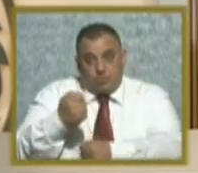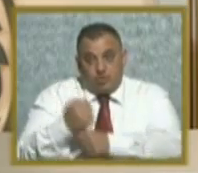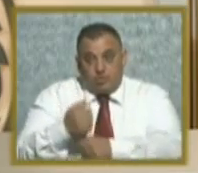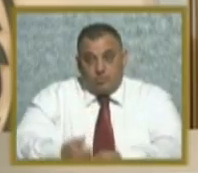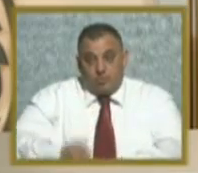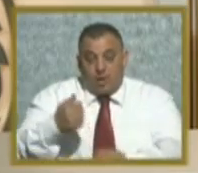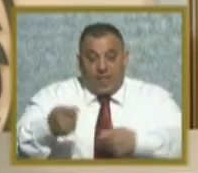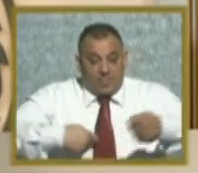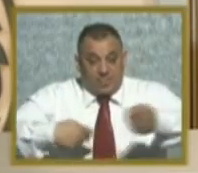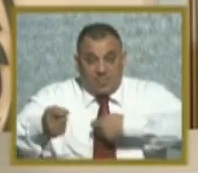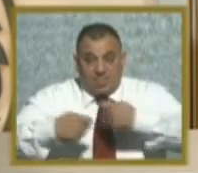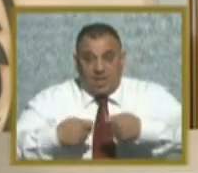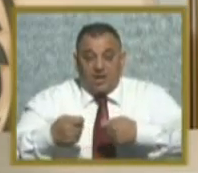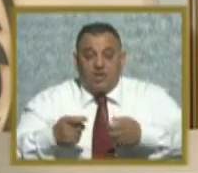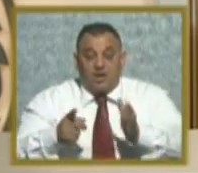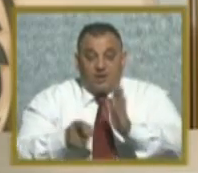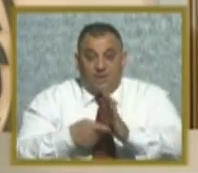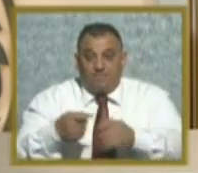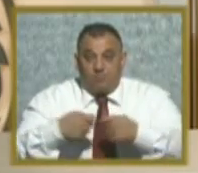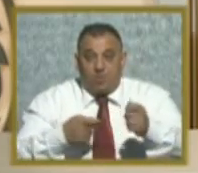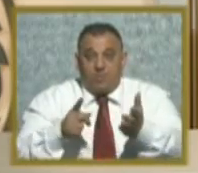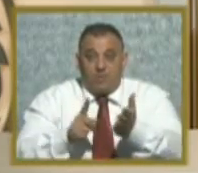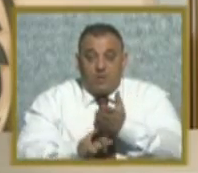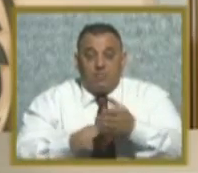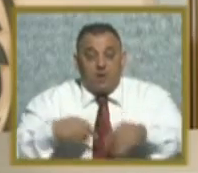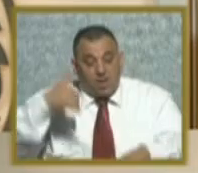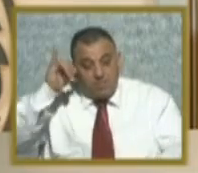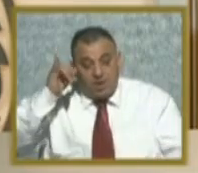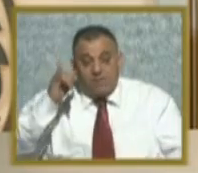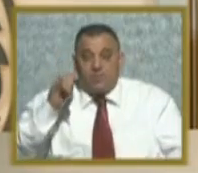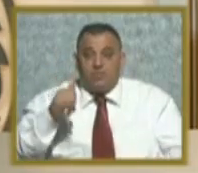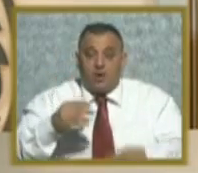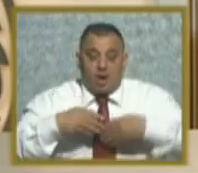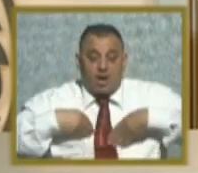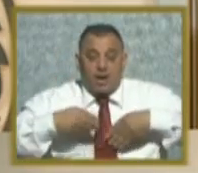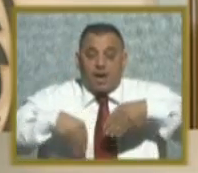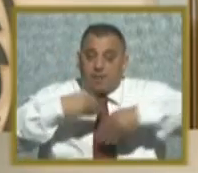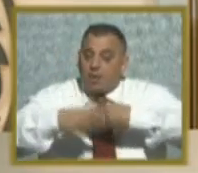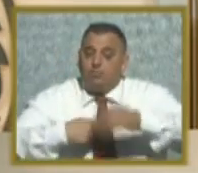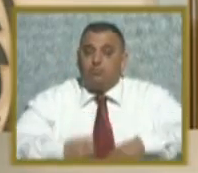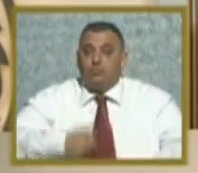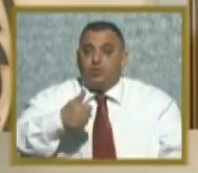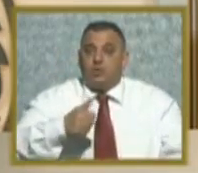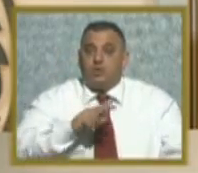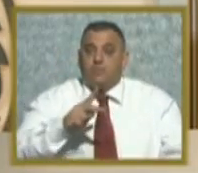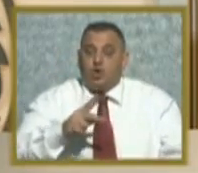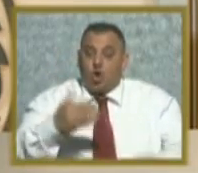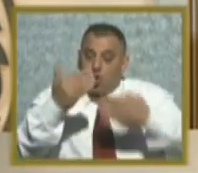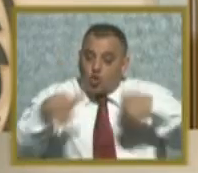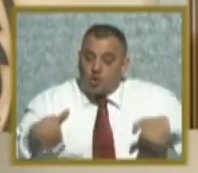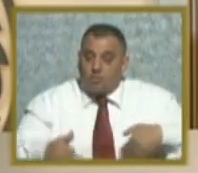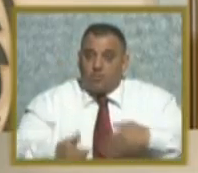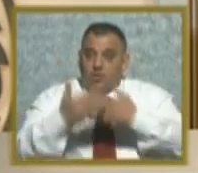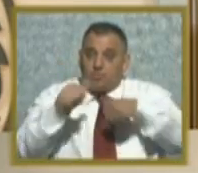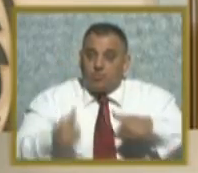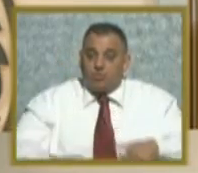شغلها لي تجارة في البهائم، في الزراعة، في القماش، في كذا، وبين وبينك بالنصف الربح، بين النصف